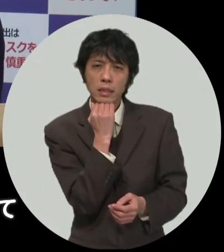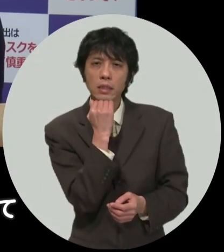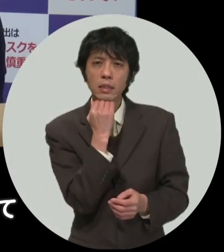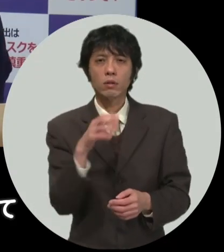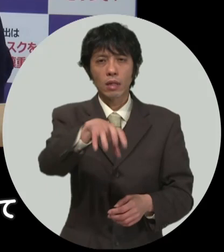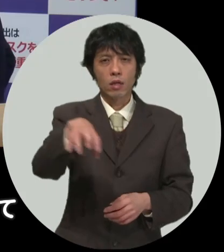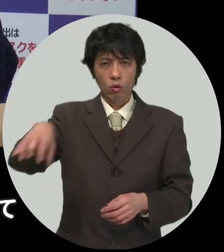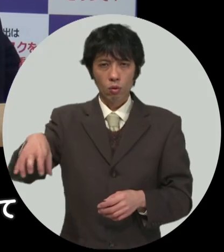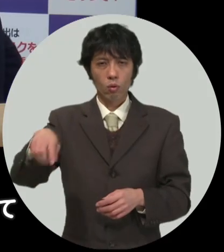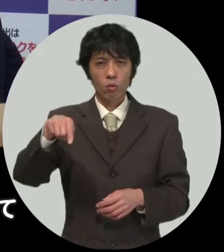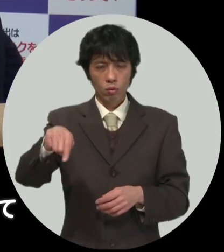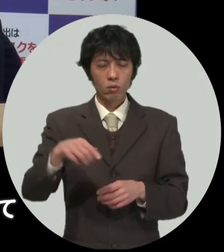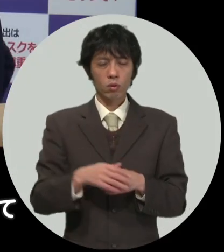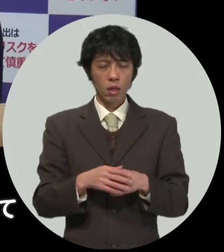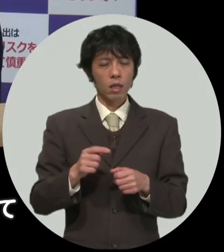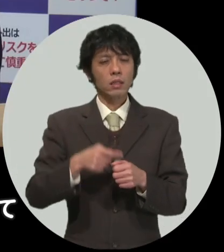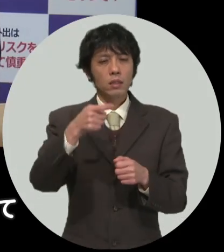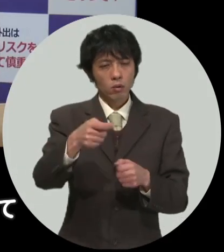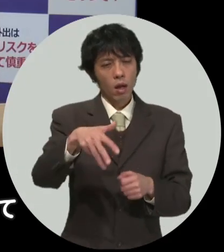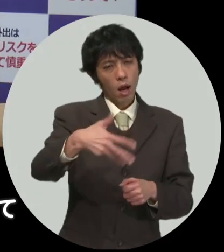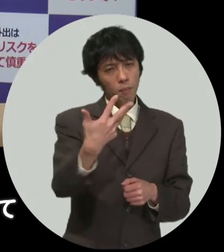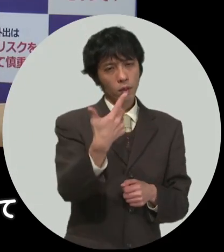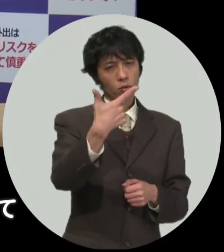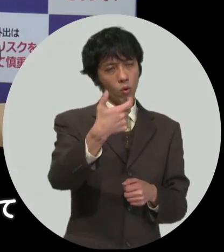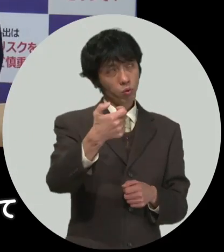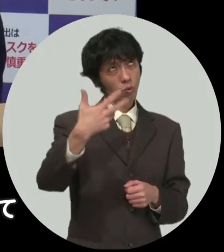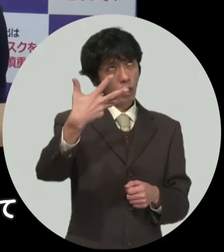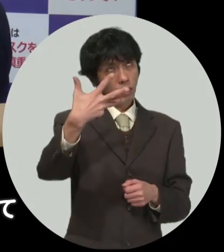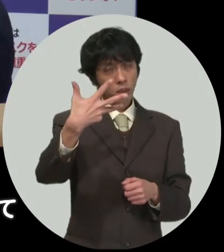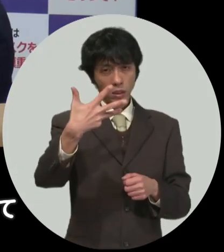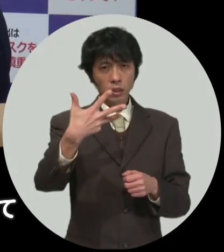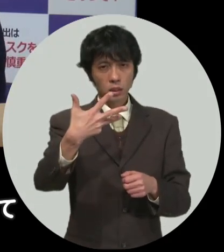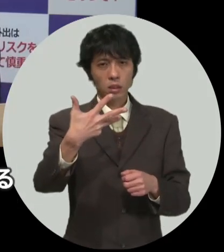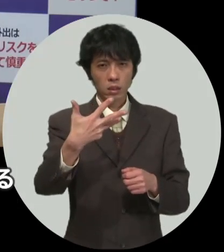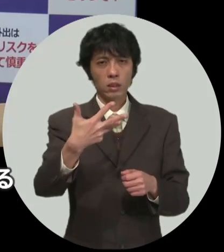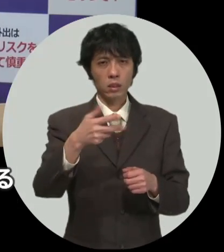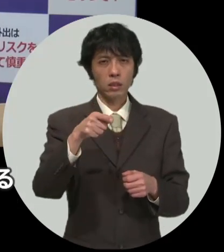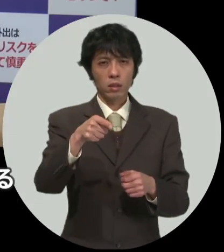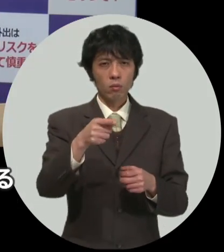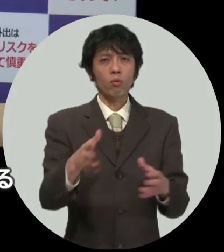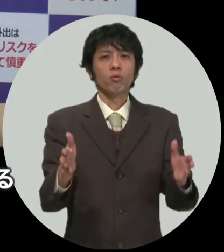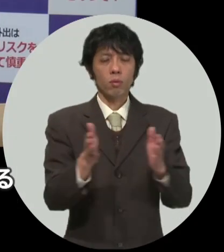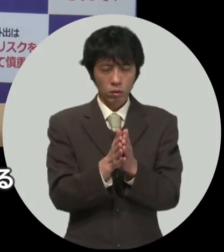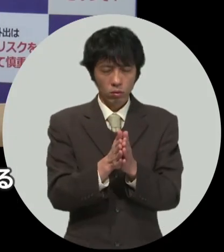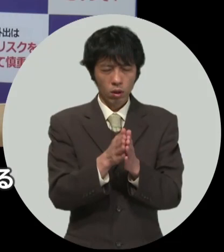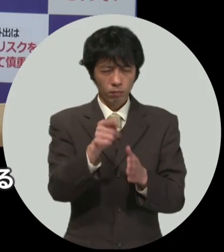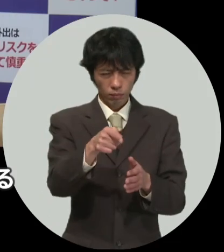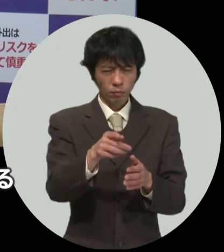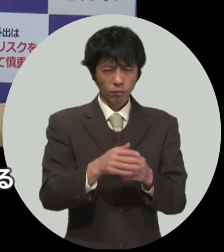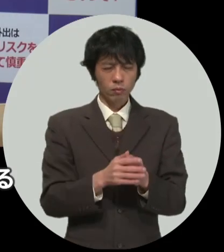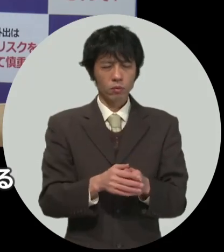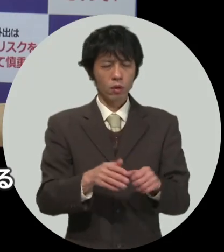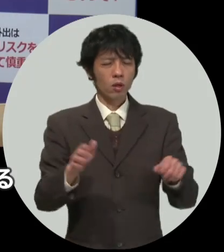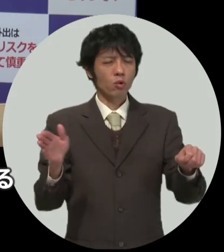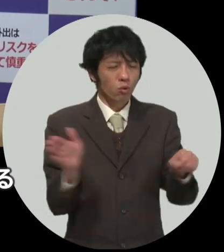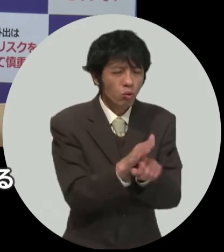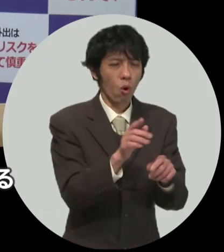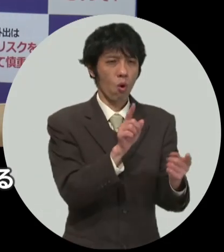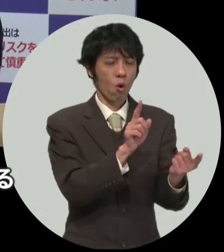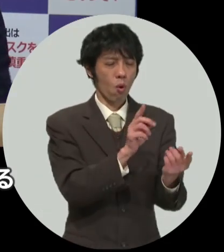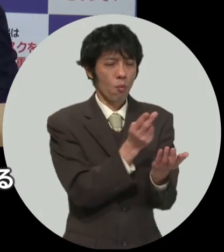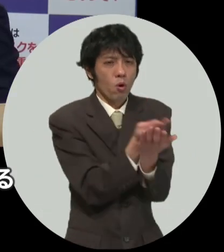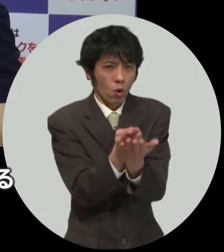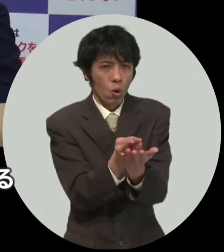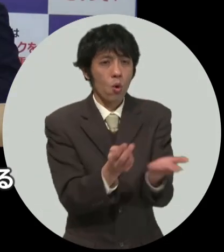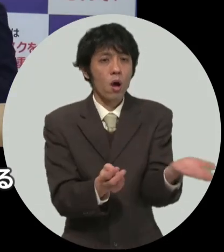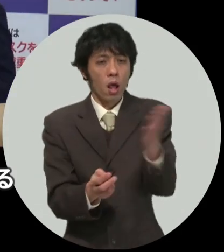た、868床という確保病床は変えておりませんけれども、即応病床からですね、もう確